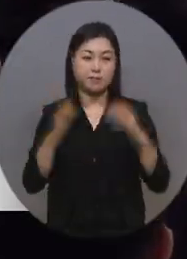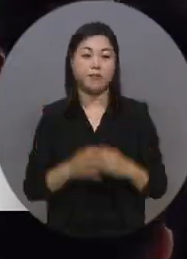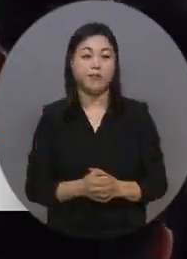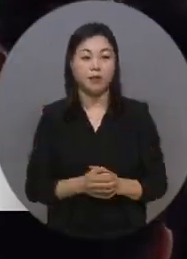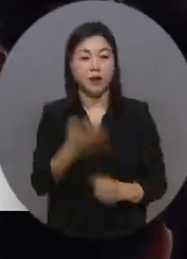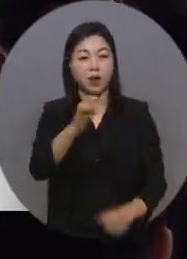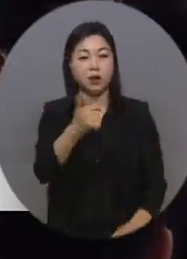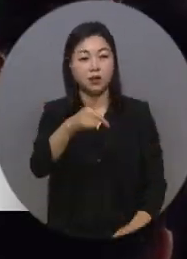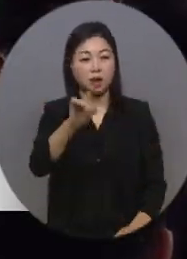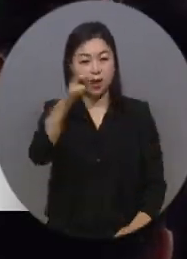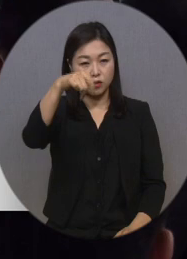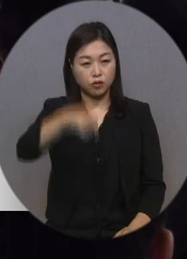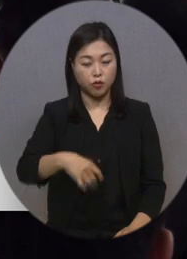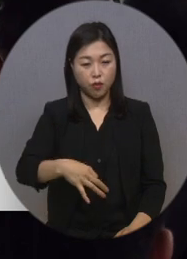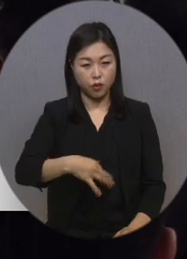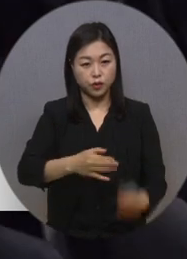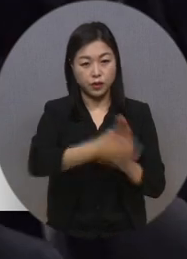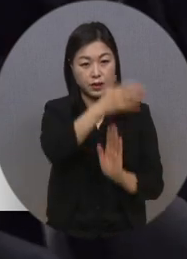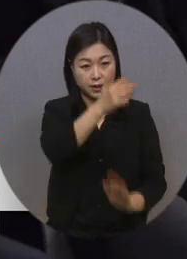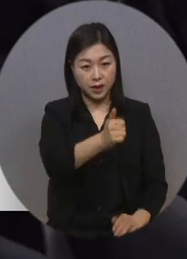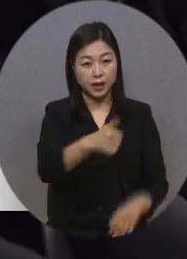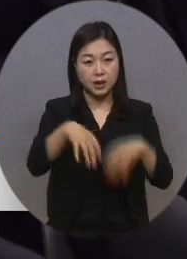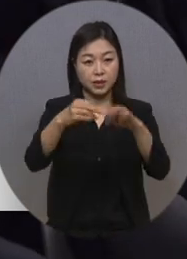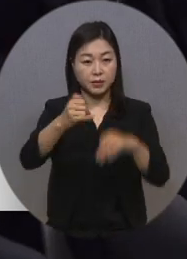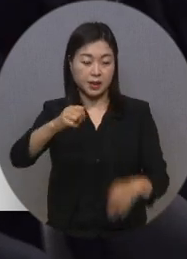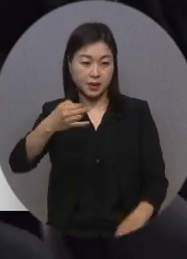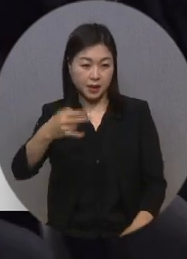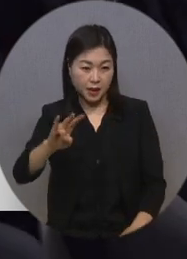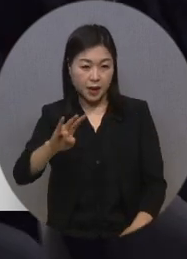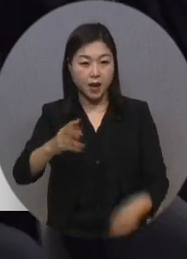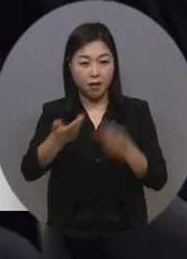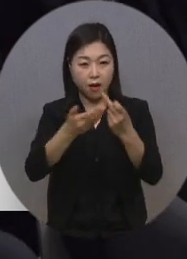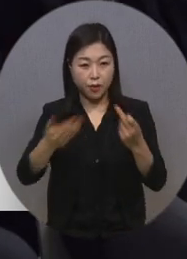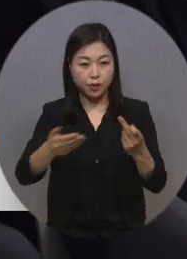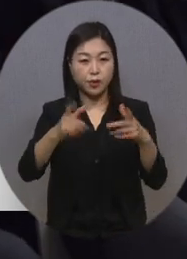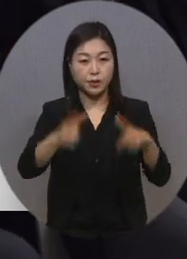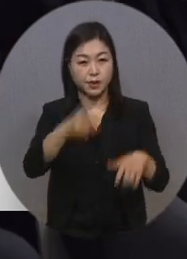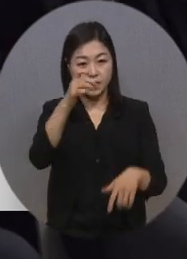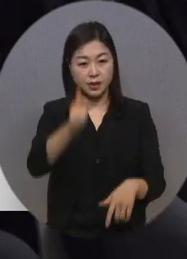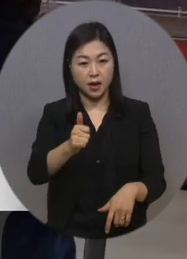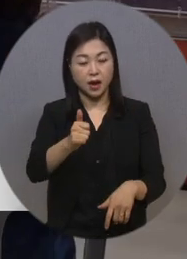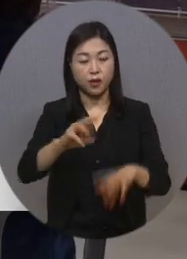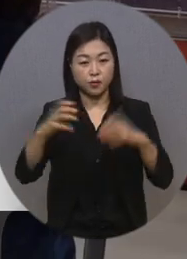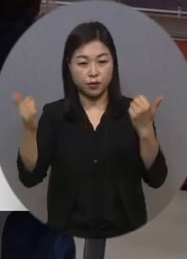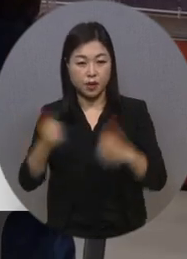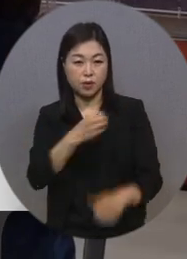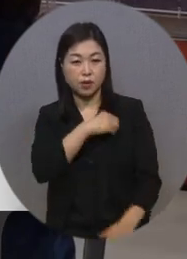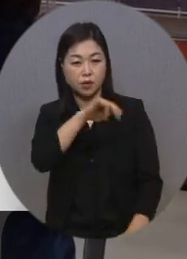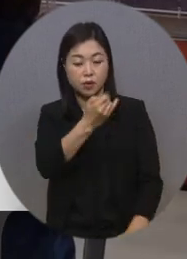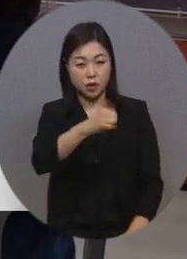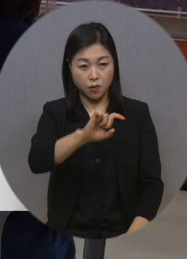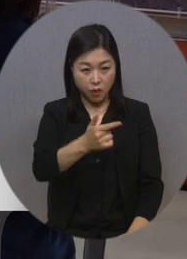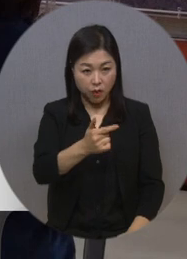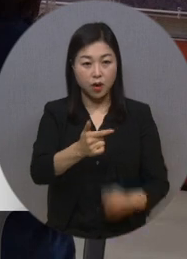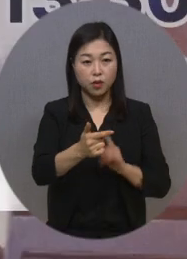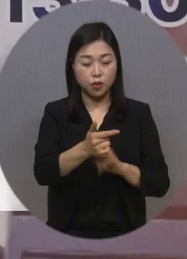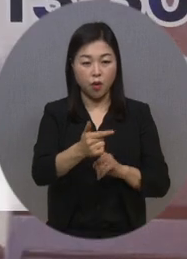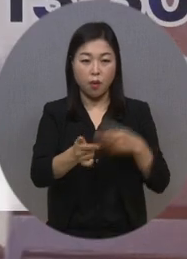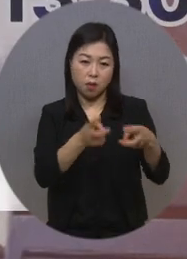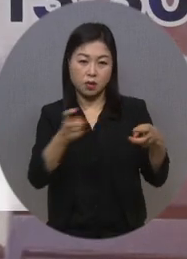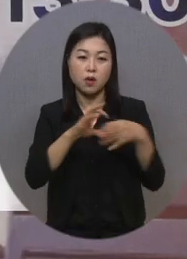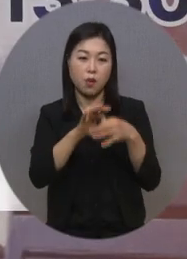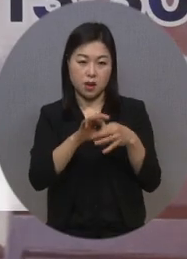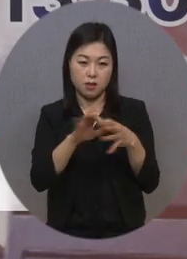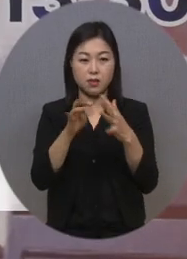원강수 원주시장과 김진태 강원도지사, 국회의원 송기헌 의원, 양운수업체 관계자 등 여러